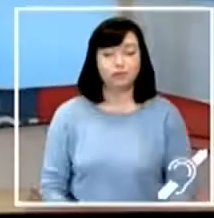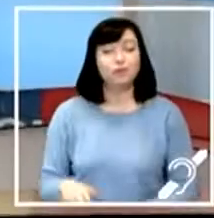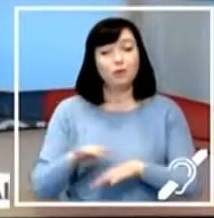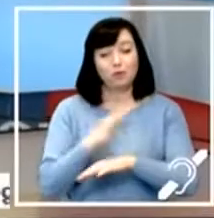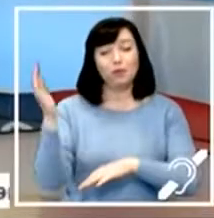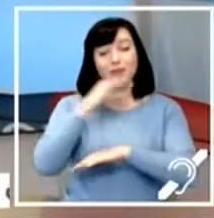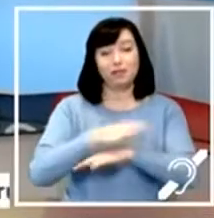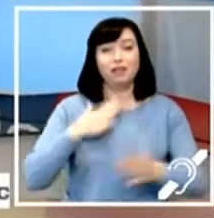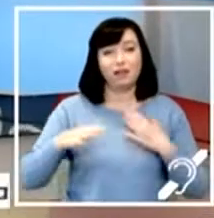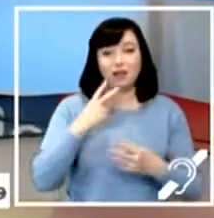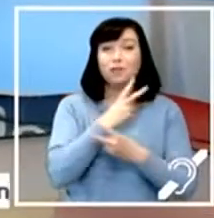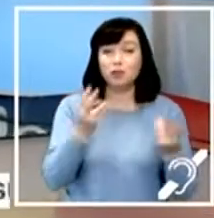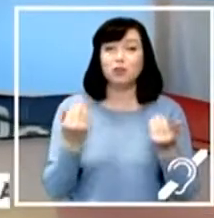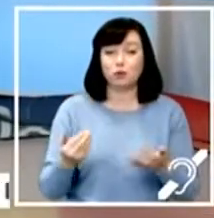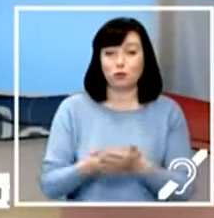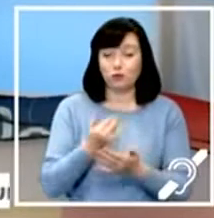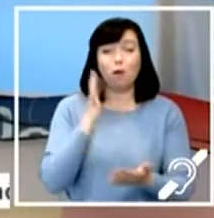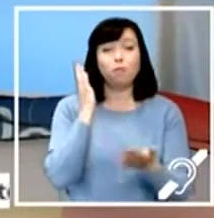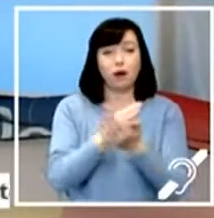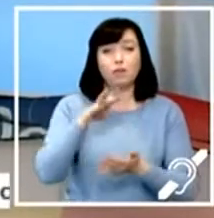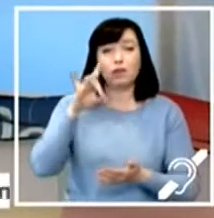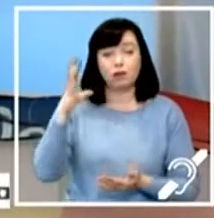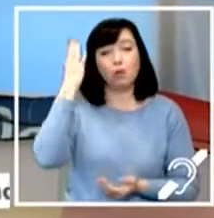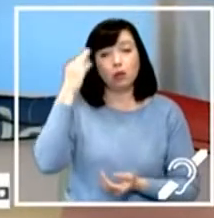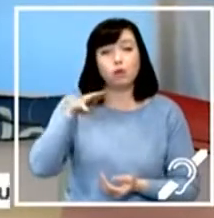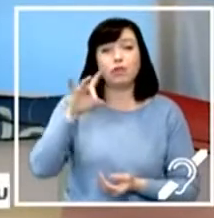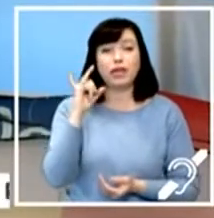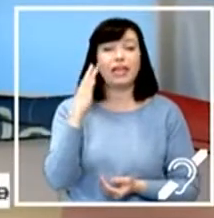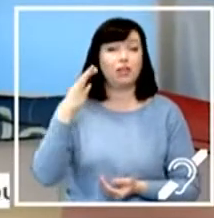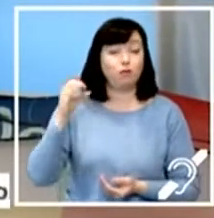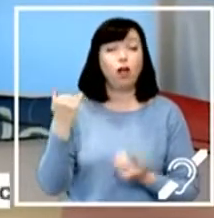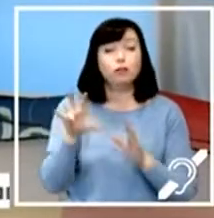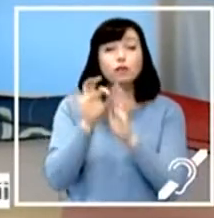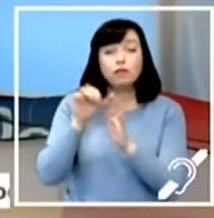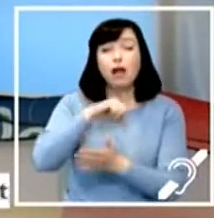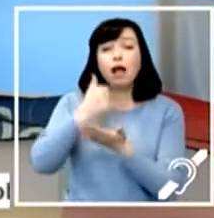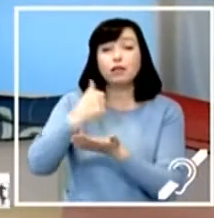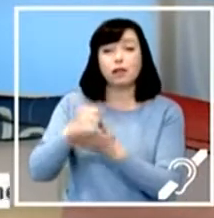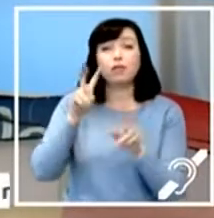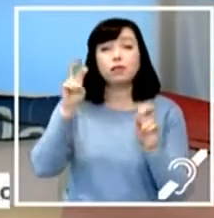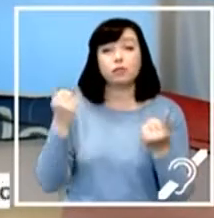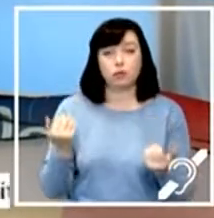Bună seara și bine v-am găsit la Telejurnal. Suntem în direct pe TVR Moldova și TVR Info. Iată titlurile acestei ediții.